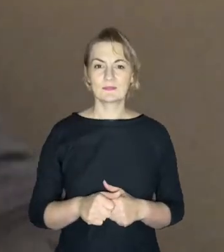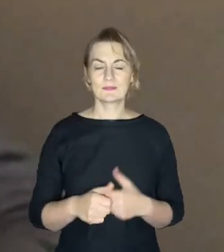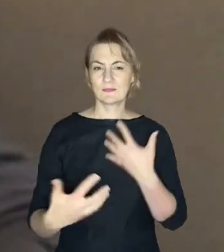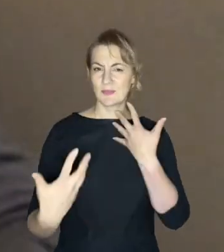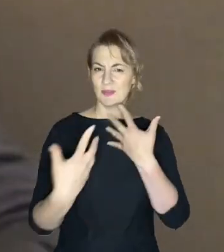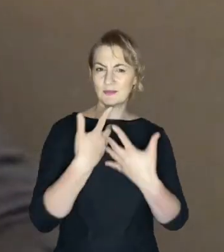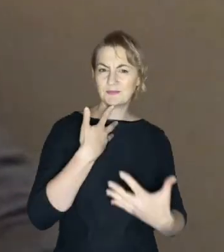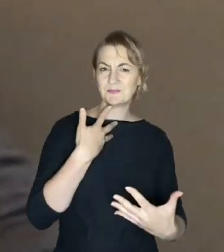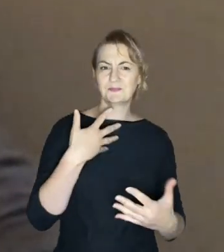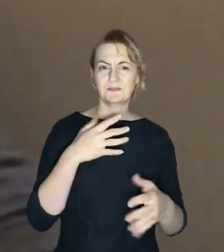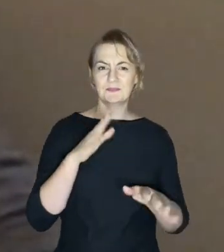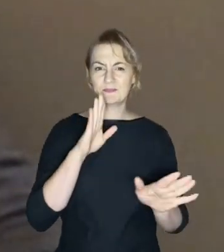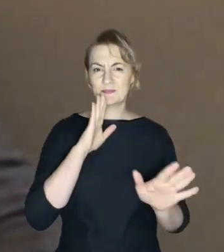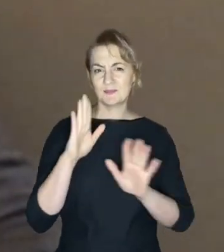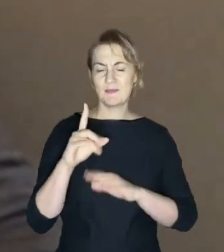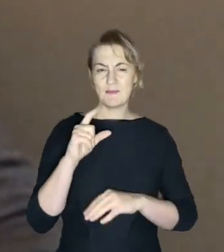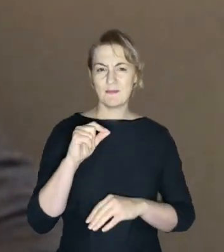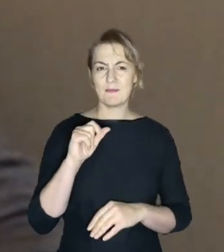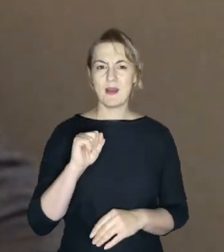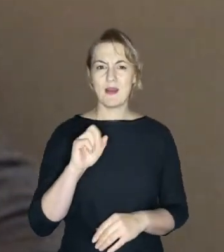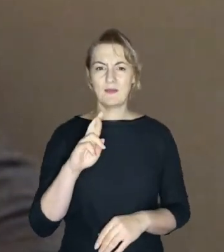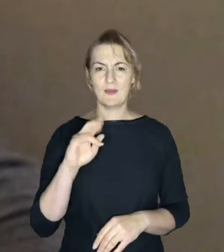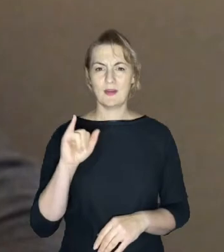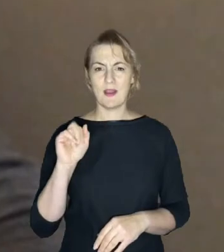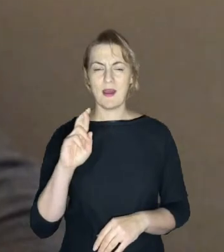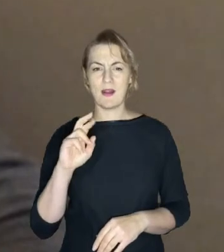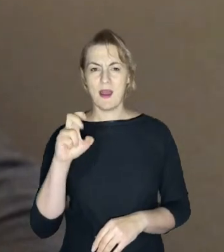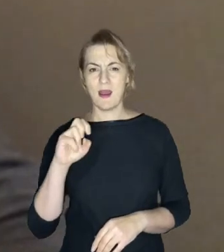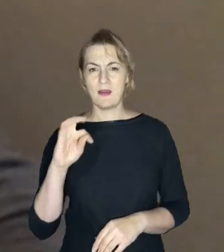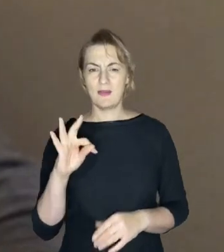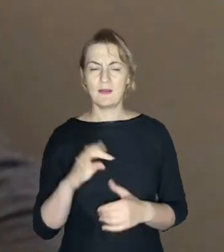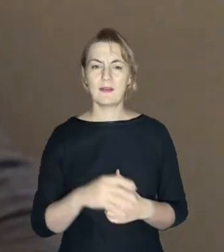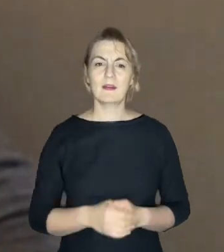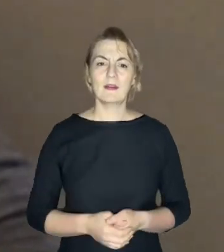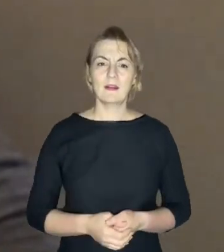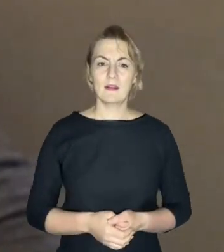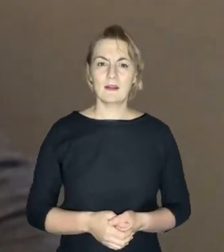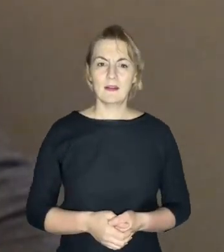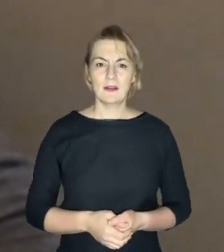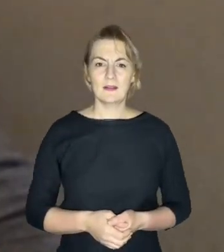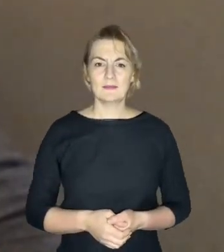przesiąkło tym patriarchatem i można powiedzieć,